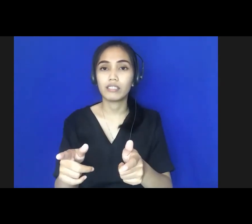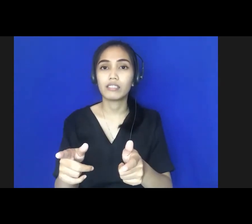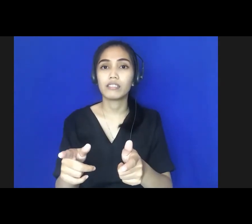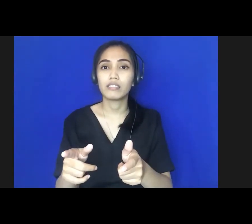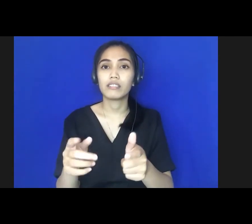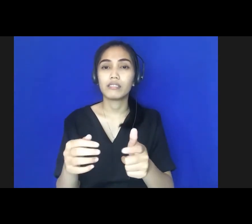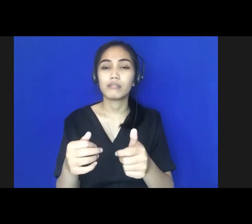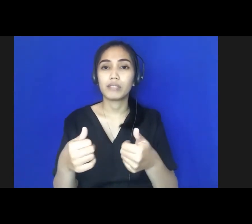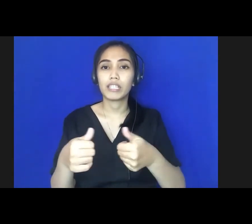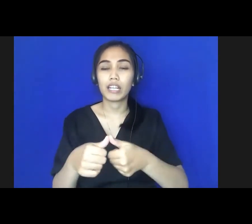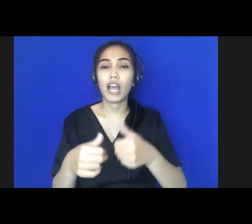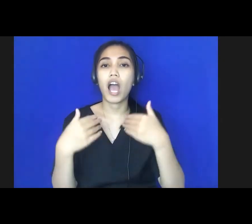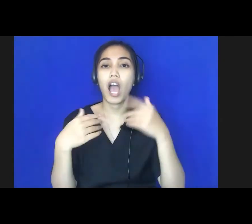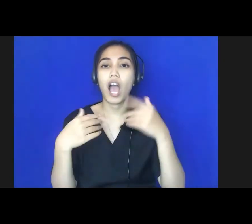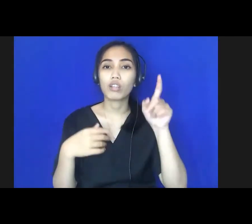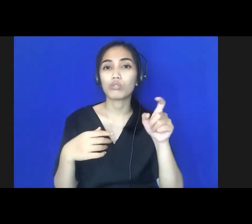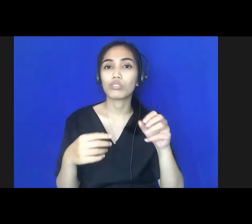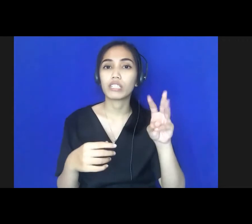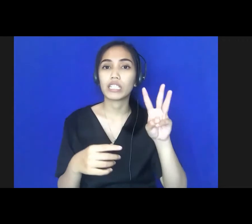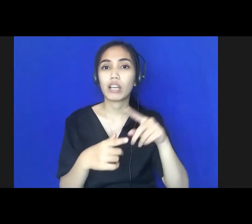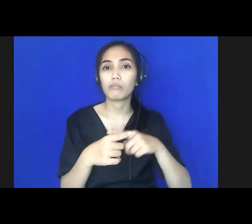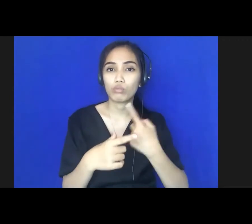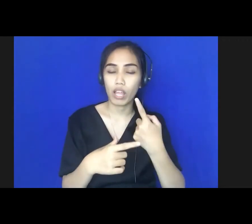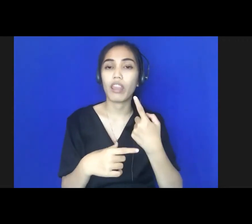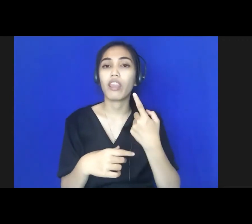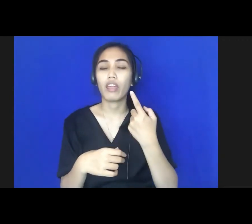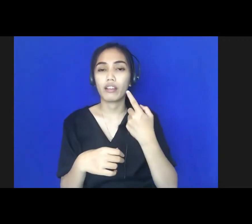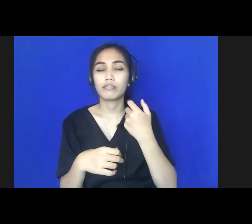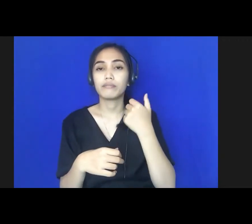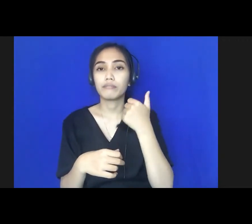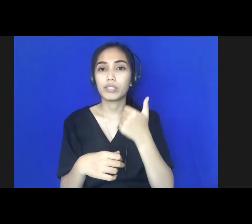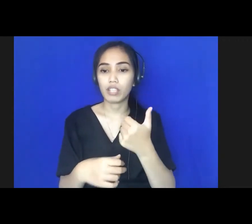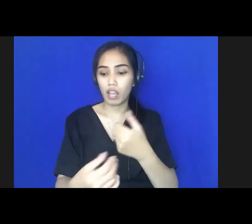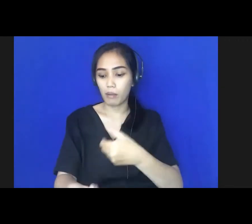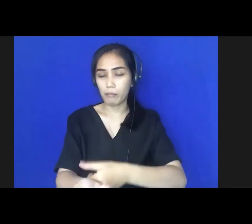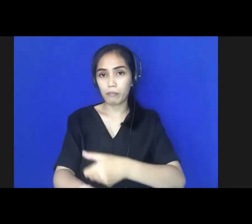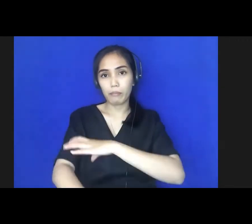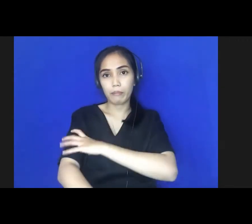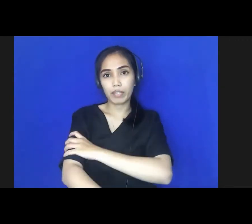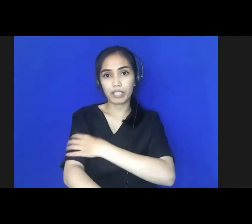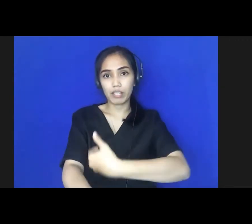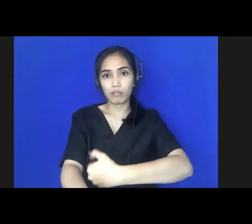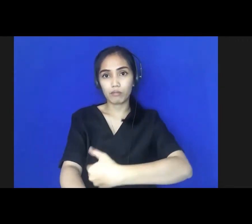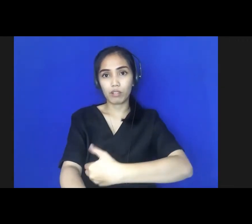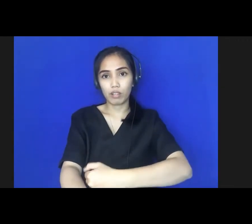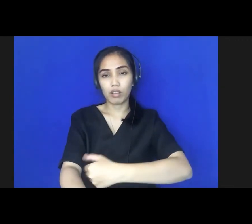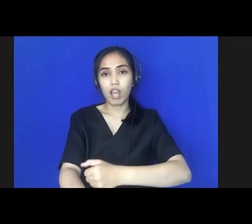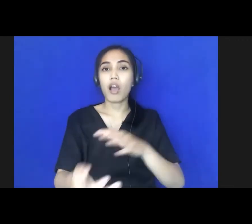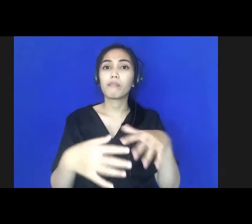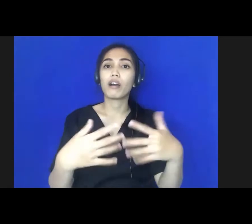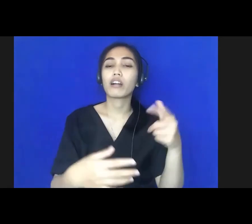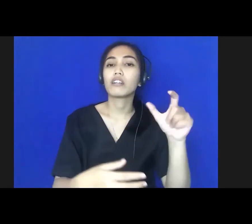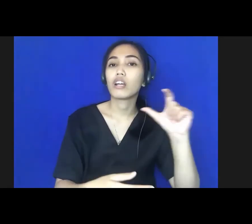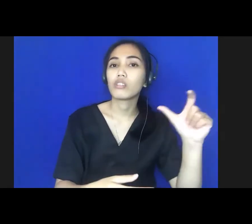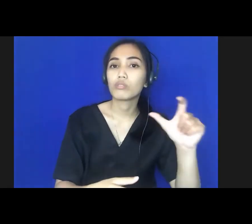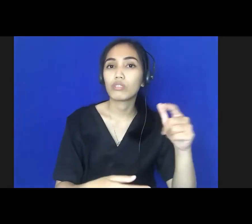sebelumnya dilakukan pemeriksaan, paling tidak untuk status hemoglobin darahnya, sehingga kita bisa tahu apakah calon pengantin